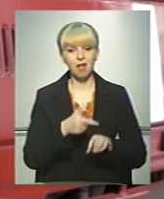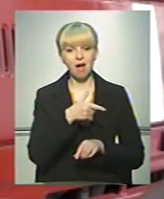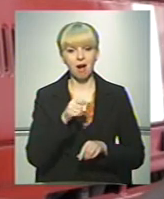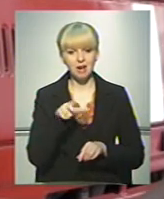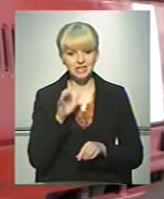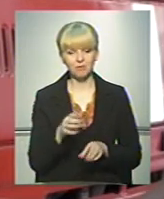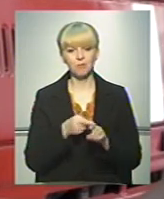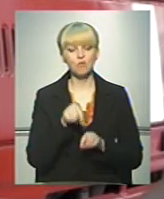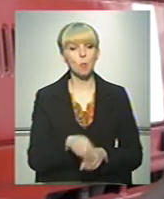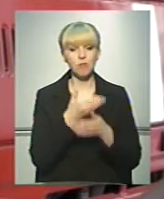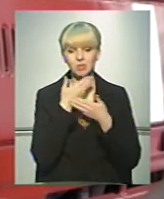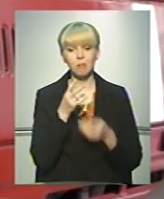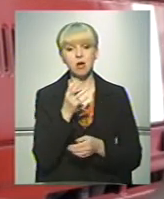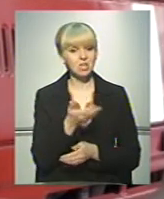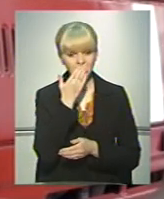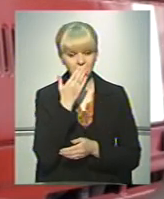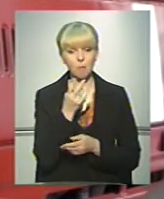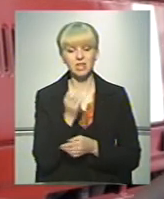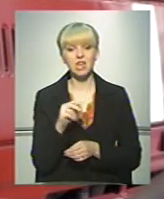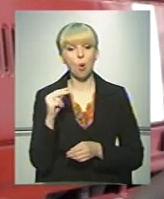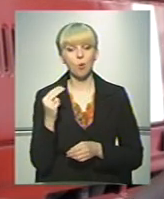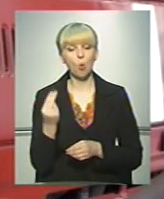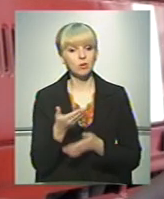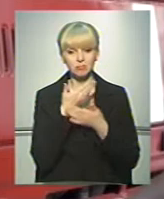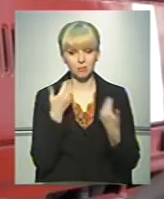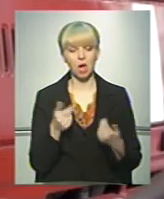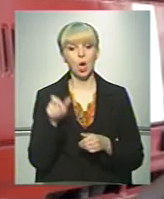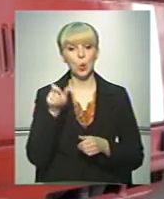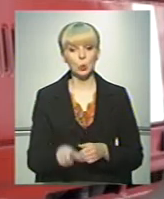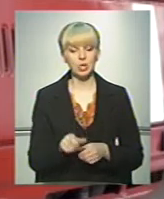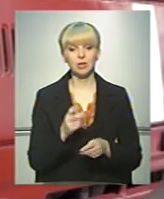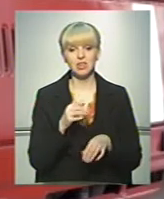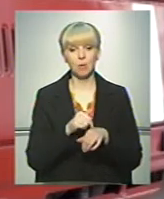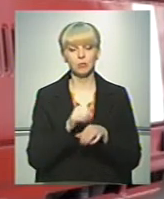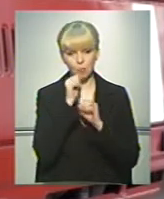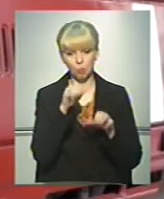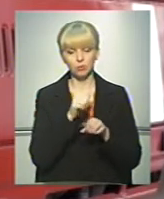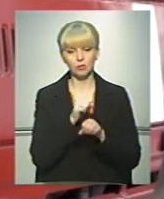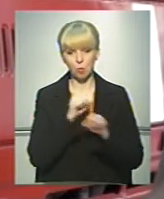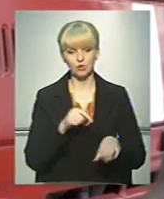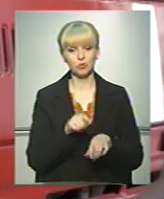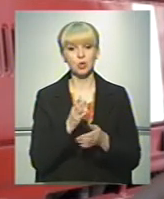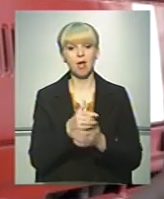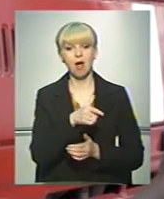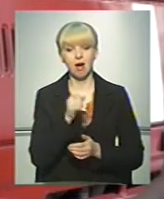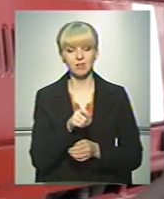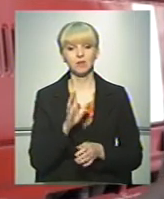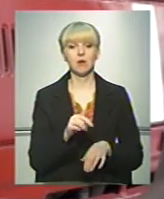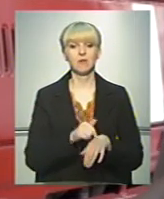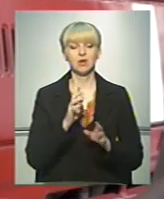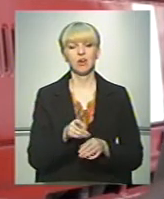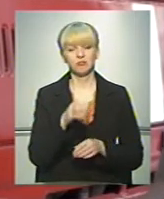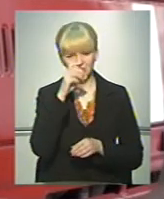Це в тому, що в них нема ні запаху, ні кольору. Тобто людина не може відчути, що є газ. Вона тільки може відчути тим, що їй